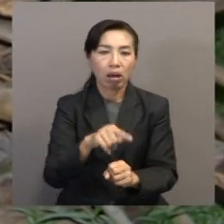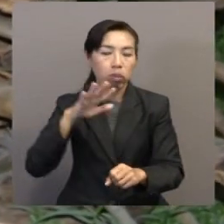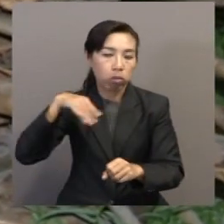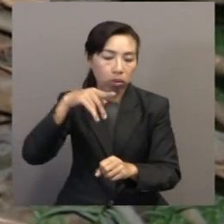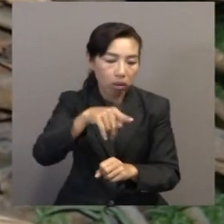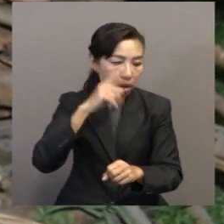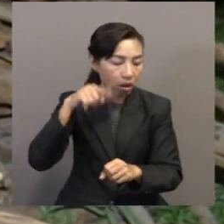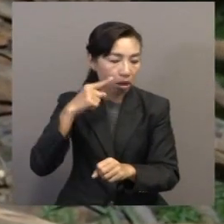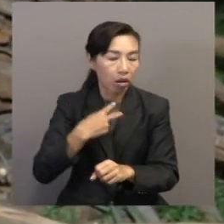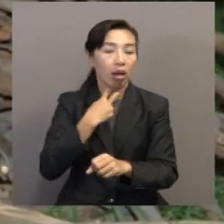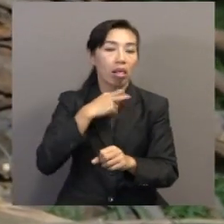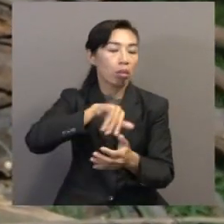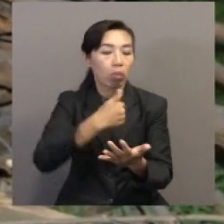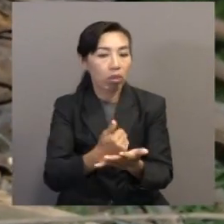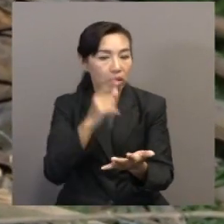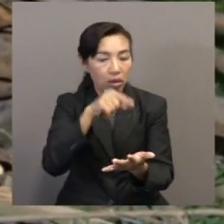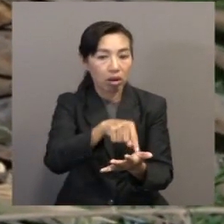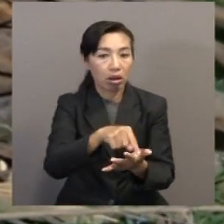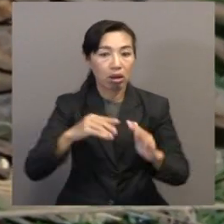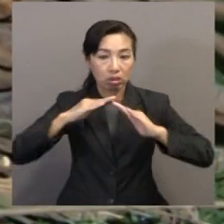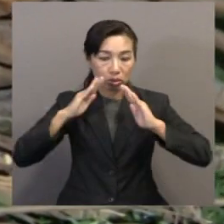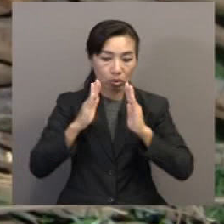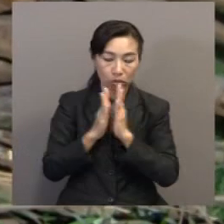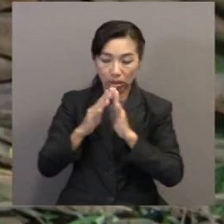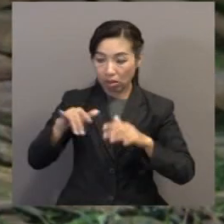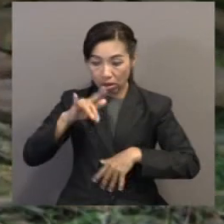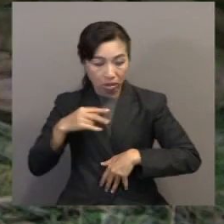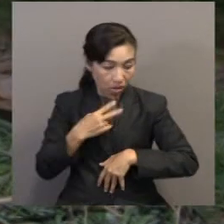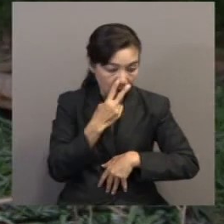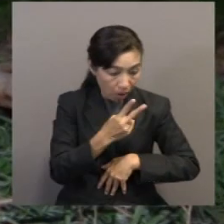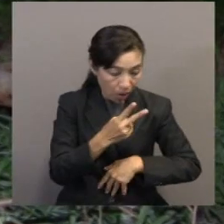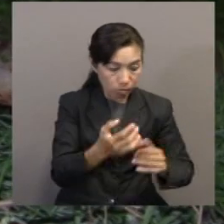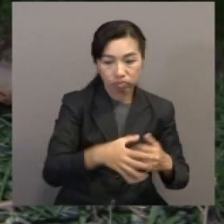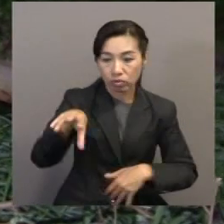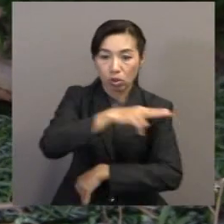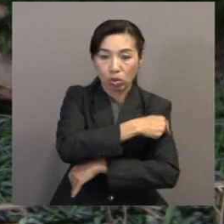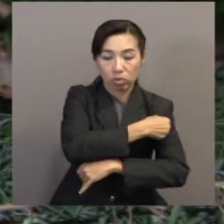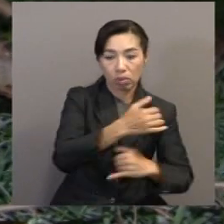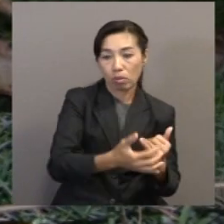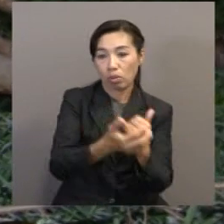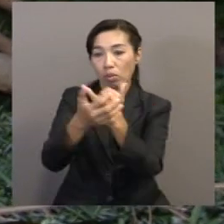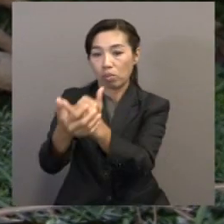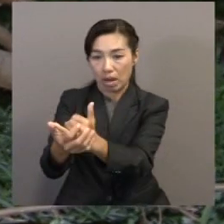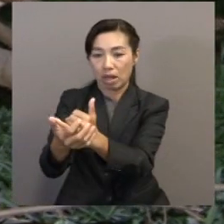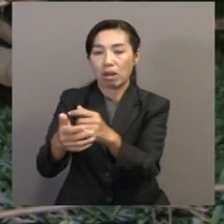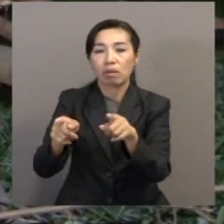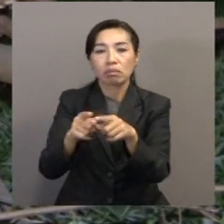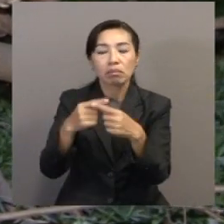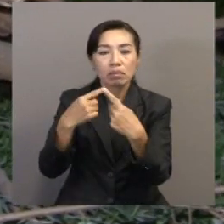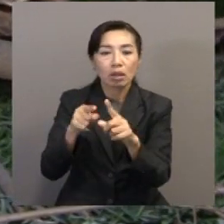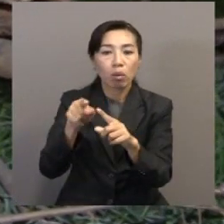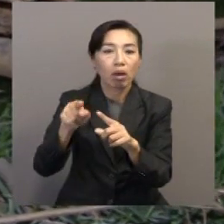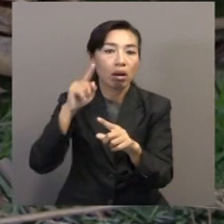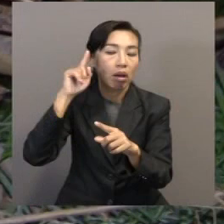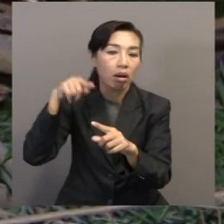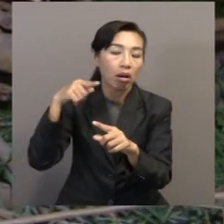หมดสติญาติโยมที่อยู่ภายในสำนักปฏิบัติธรรมก็เลยช่วยกันนำตัวส่งโรงพยาบาลราชพิพัฒน์แต่ปรากฏว่านางอ้ว